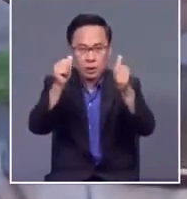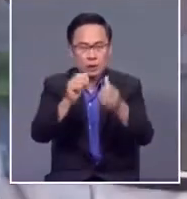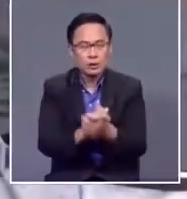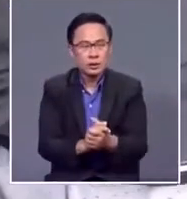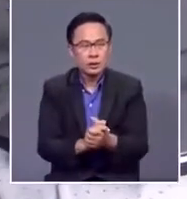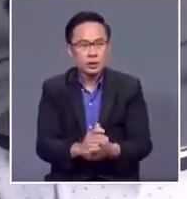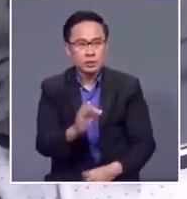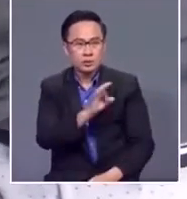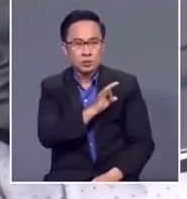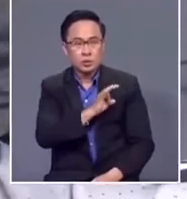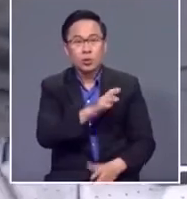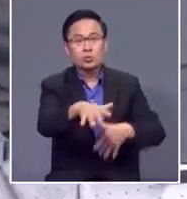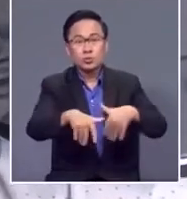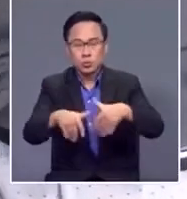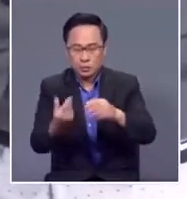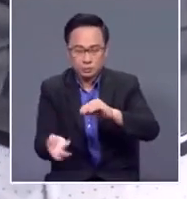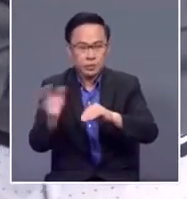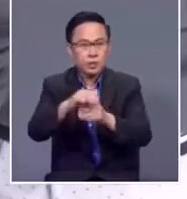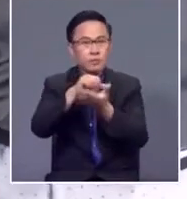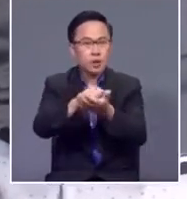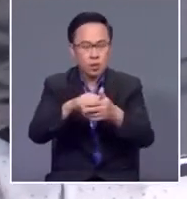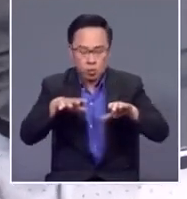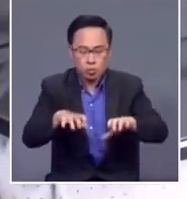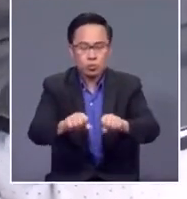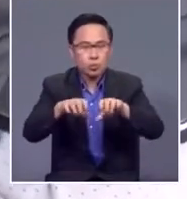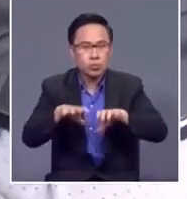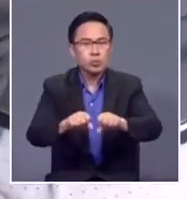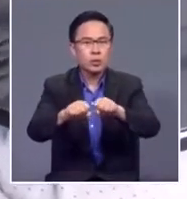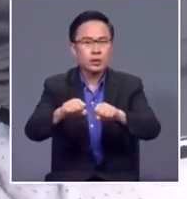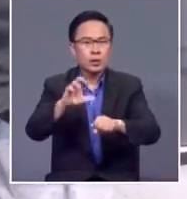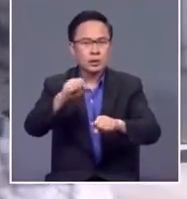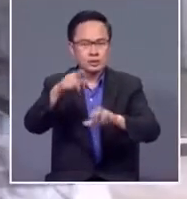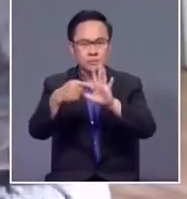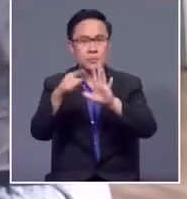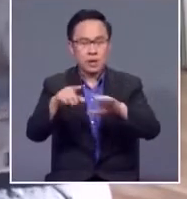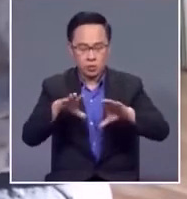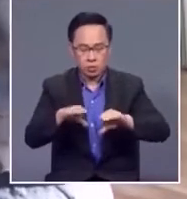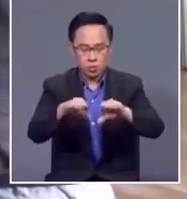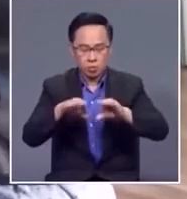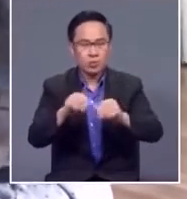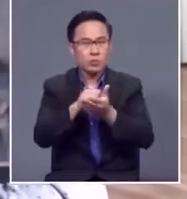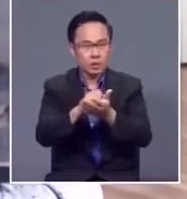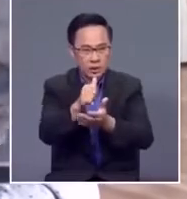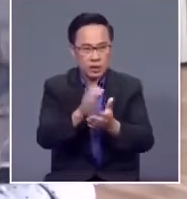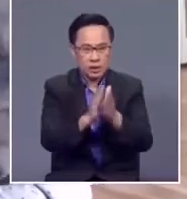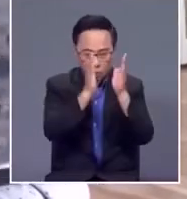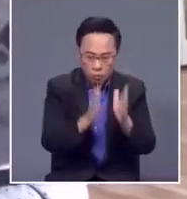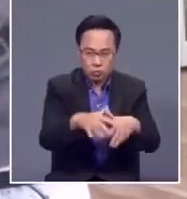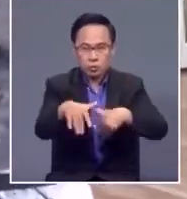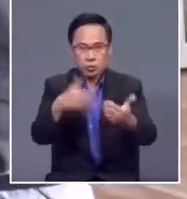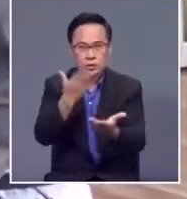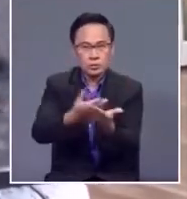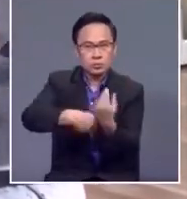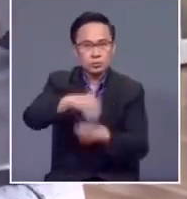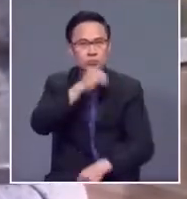ในชุมชนยังเพิ่มรายได้จากการบริการนวดสปาลูกค้าที่วิสาหกิจก่อตั้งขึ้นให้คนในชุมชนสามารถมีรายได้โดยตร